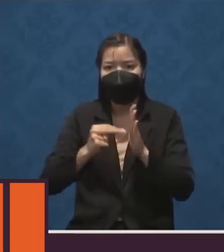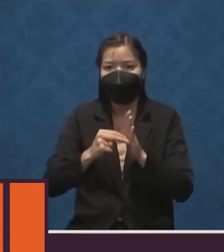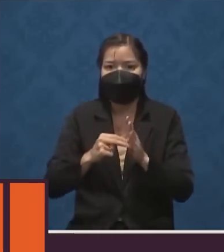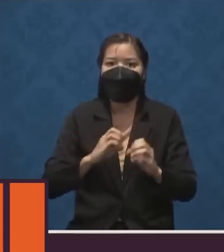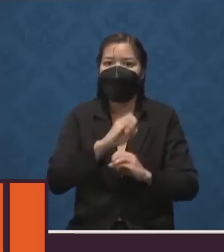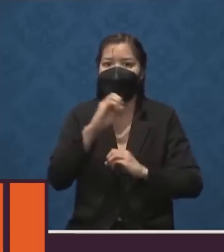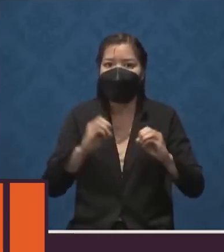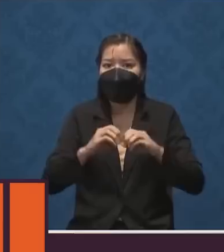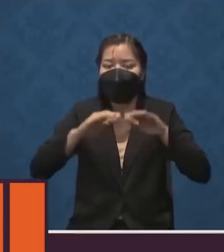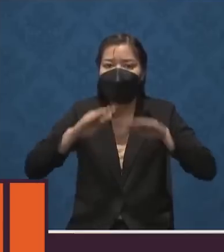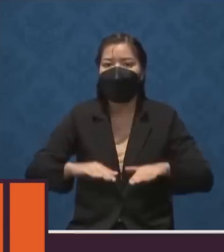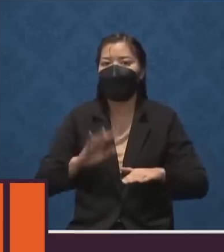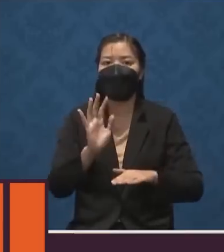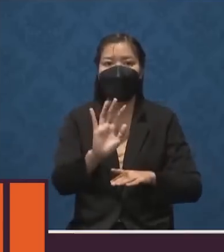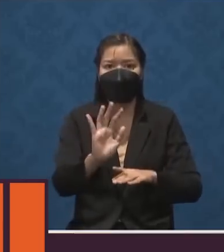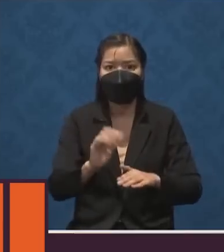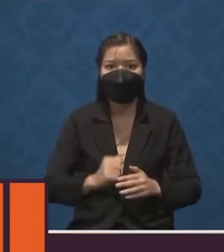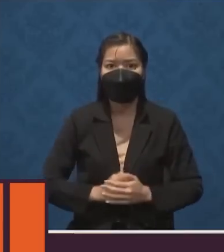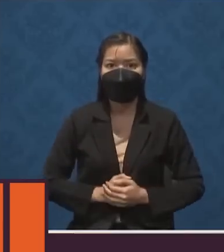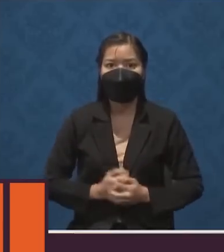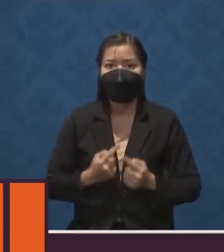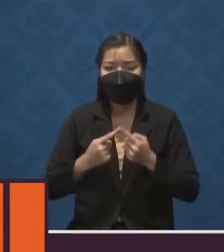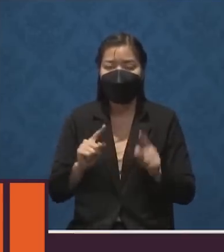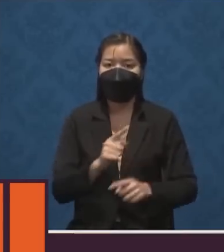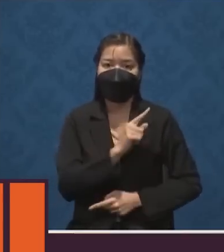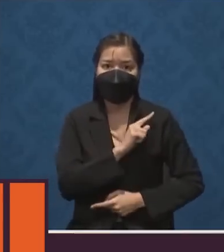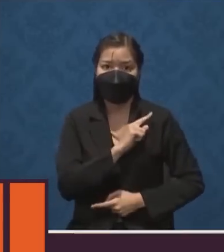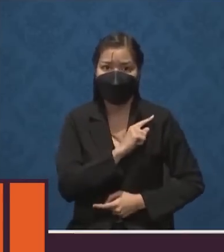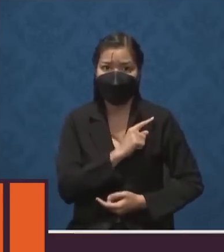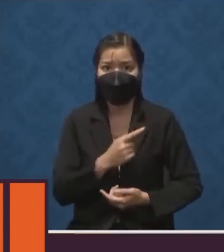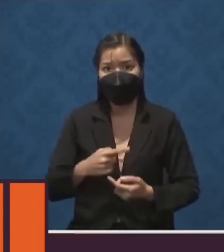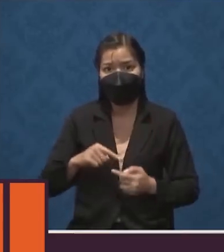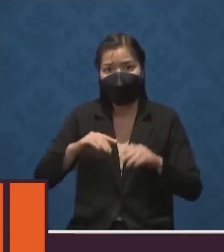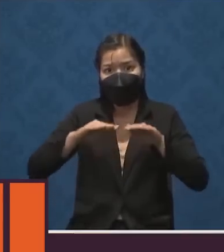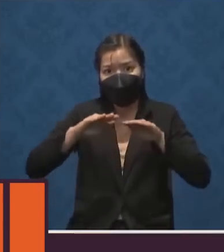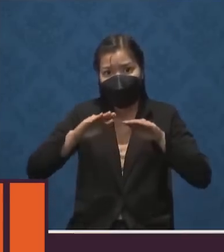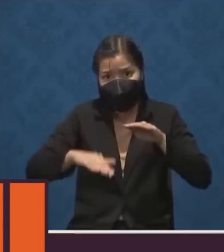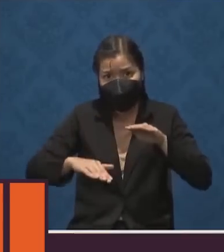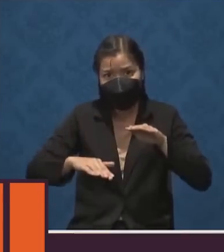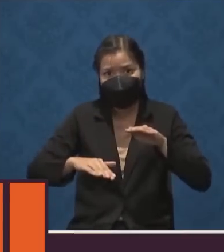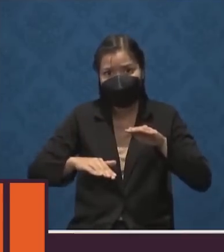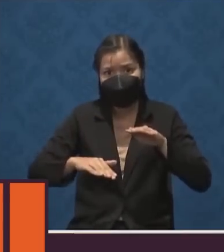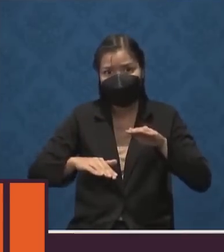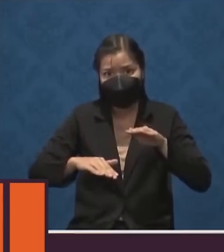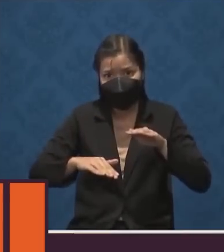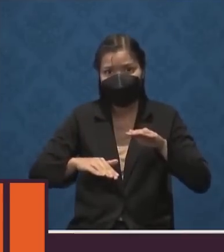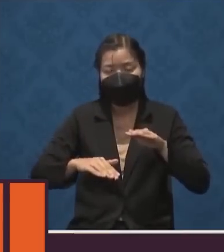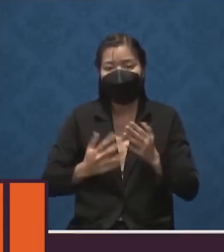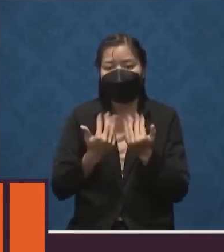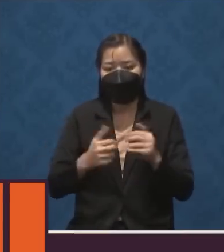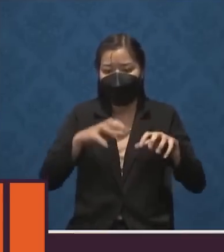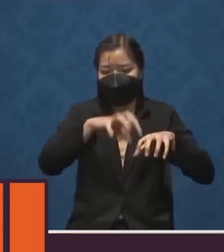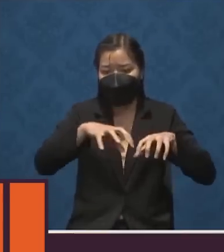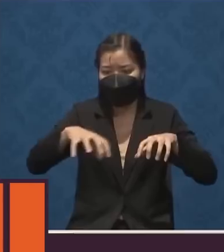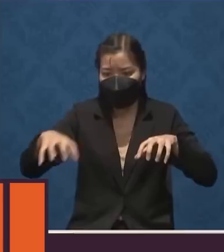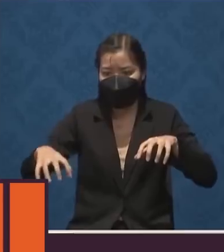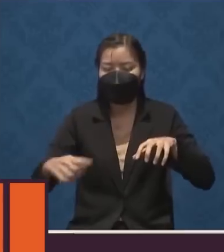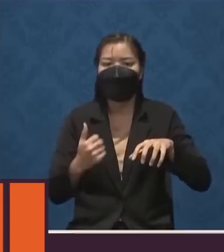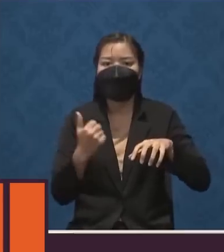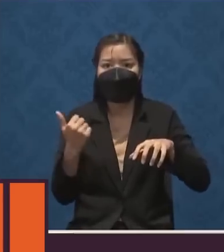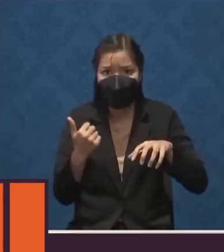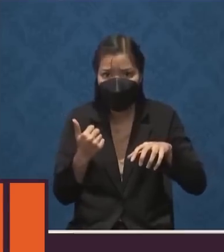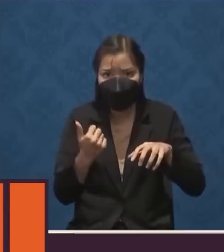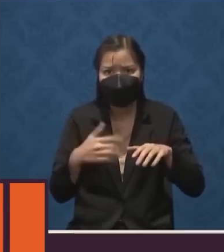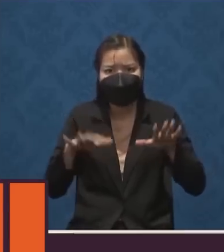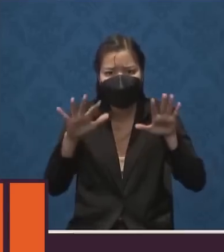เทศแต่การเสนอให้ปรบรบบาของกอรมนอนั้นเปนการเสนอดความเชื่อมั่นครับวประเทศเรามีหน่วยงานอื่นที่มปเศษธิภาพ